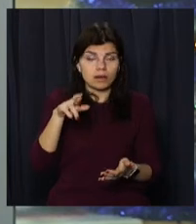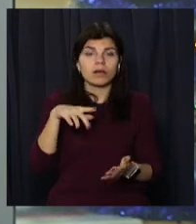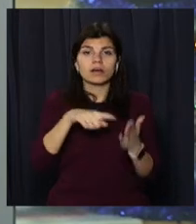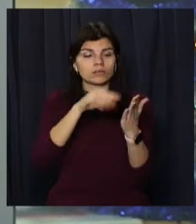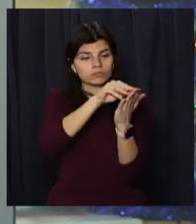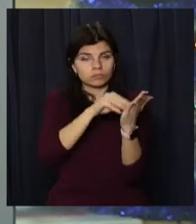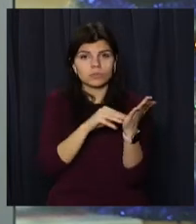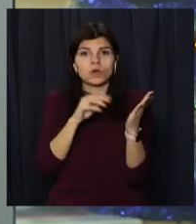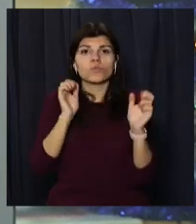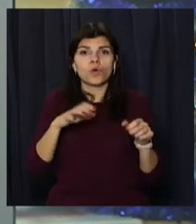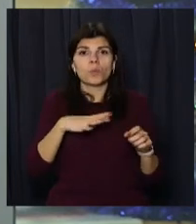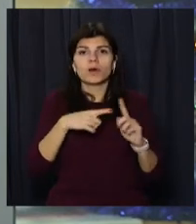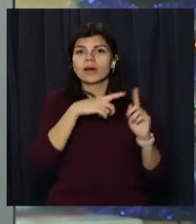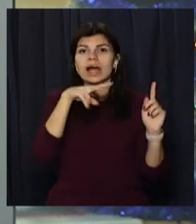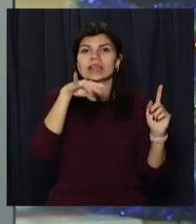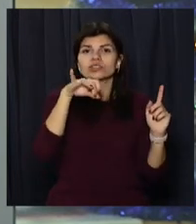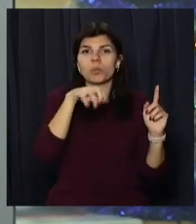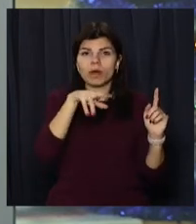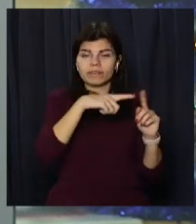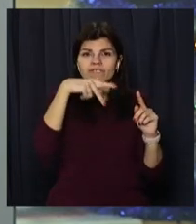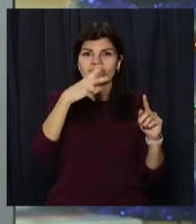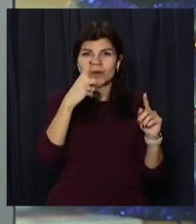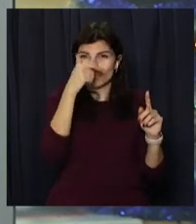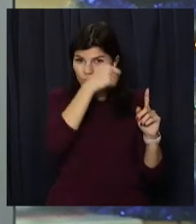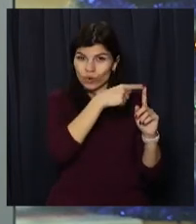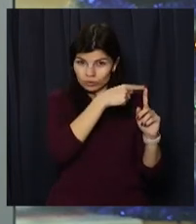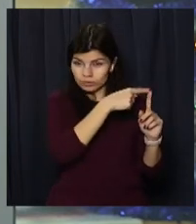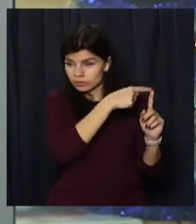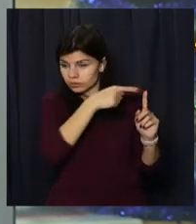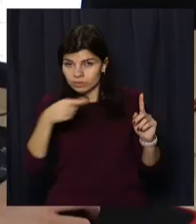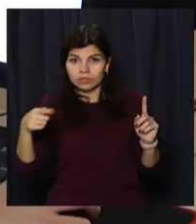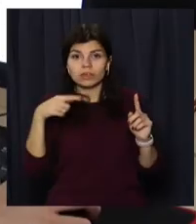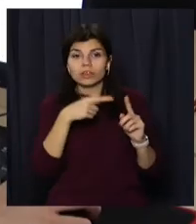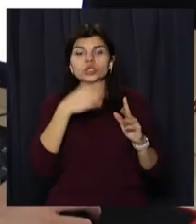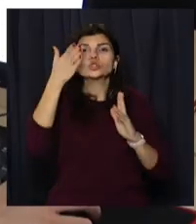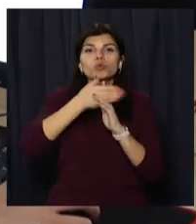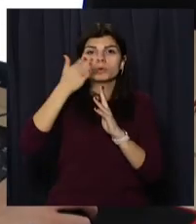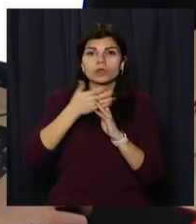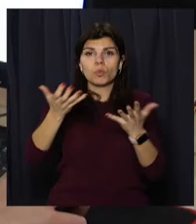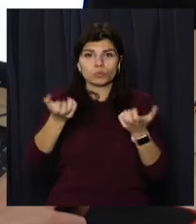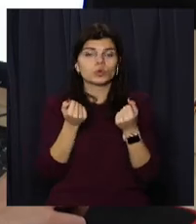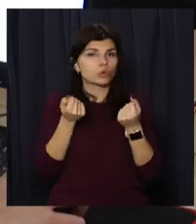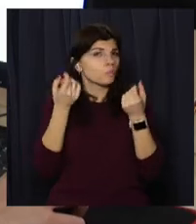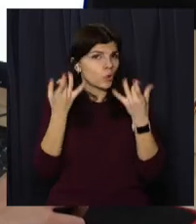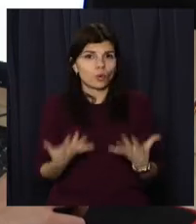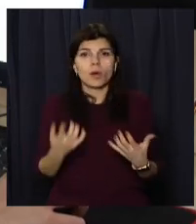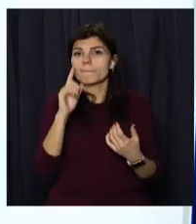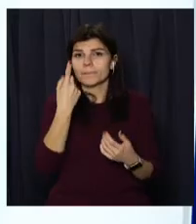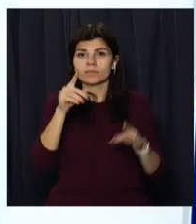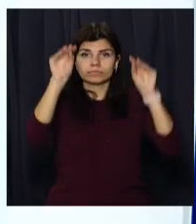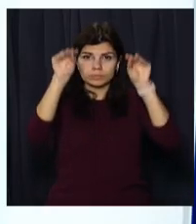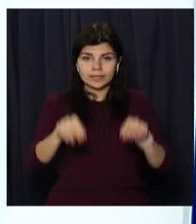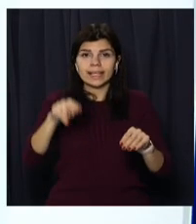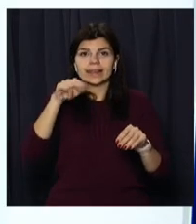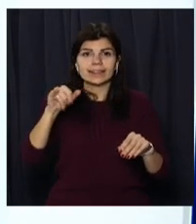на порталі можна було з листопада 2021 року. Алгоритм отримання субсидії простий. Перший крок – авторизуватися